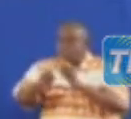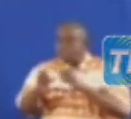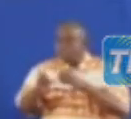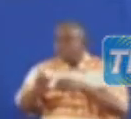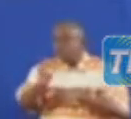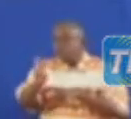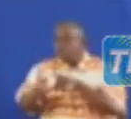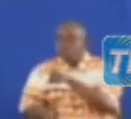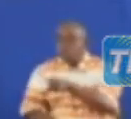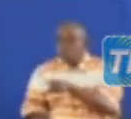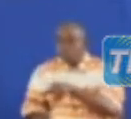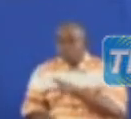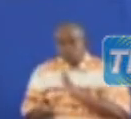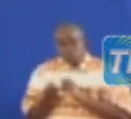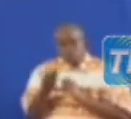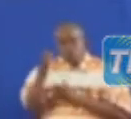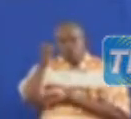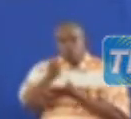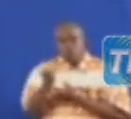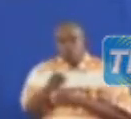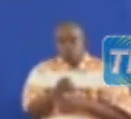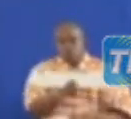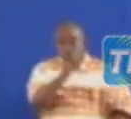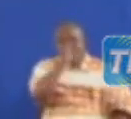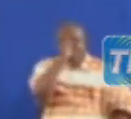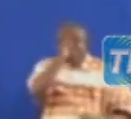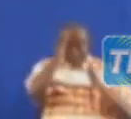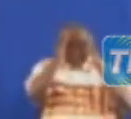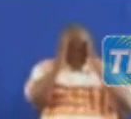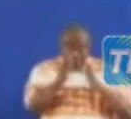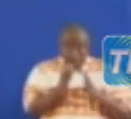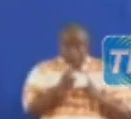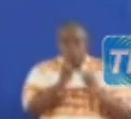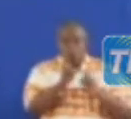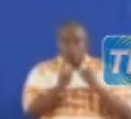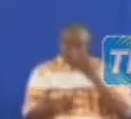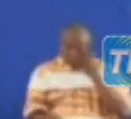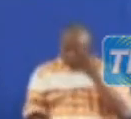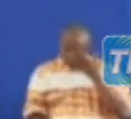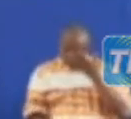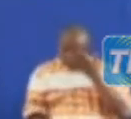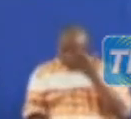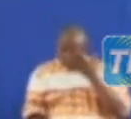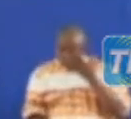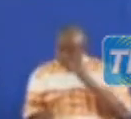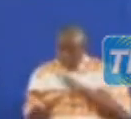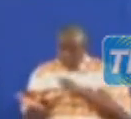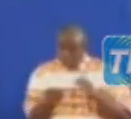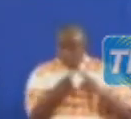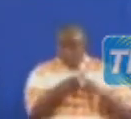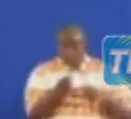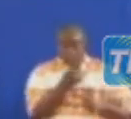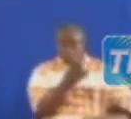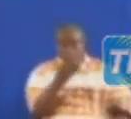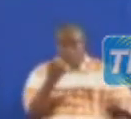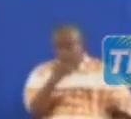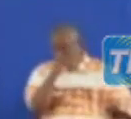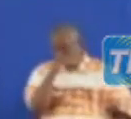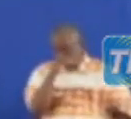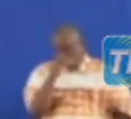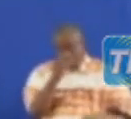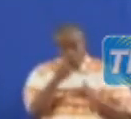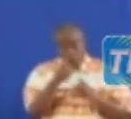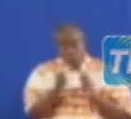wilaya kwa ajili ya kutolewa uamuzi. Rufaa 144 zilitolewa uamuzi, ambapo